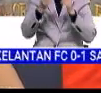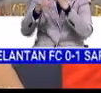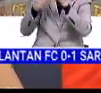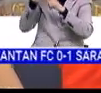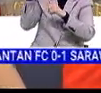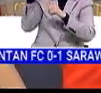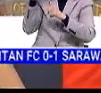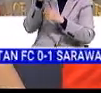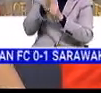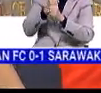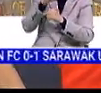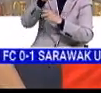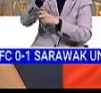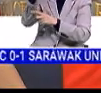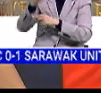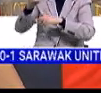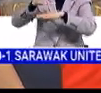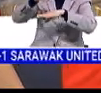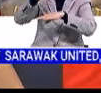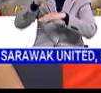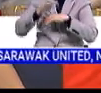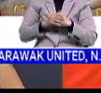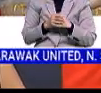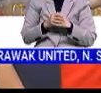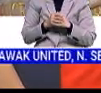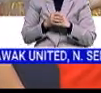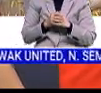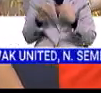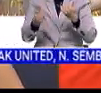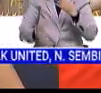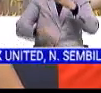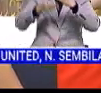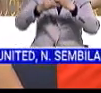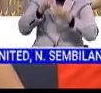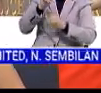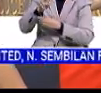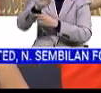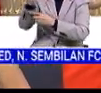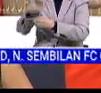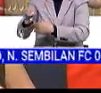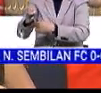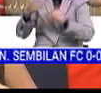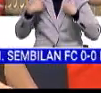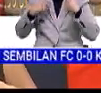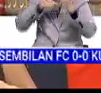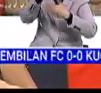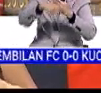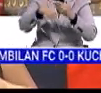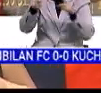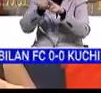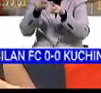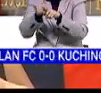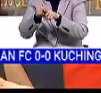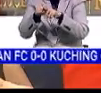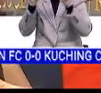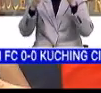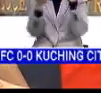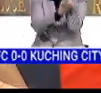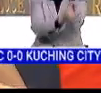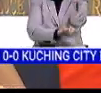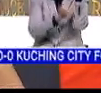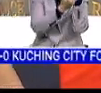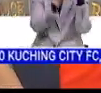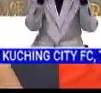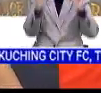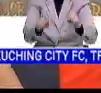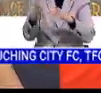dapat capai 30%. Jadi tambahan 2% tu dengan adanya program yang seperti ini, saya kira kita boleh melonjak lebih